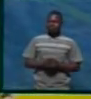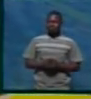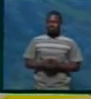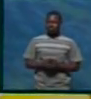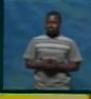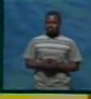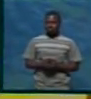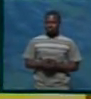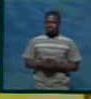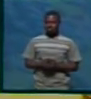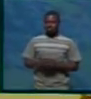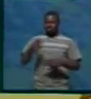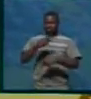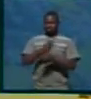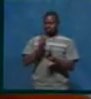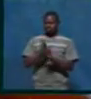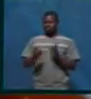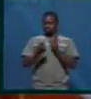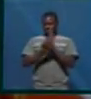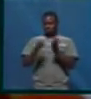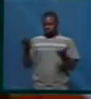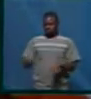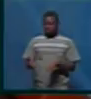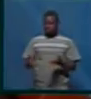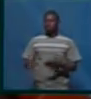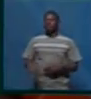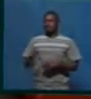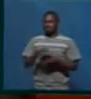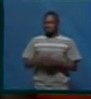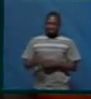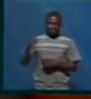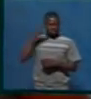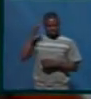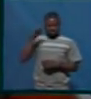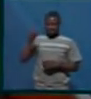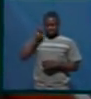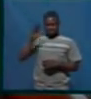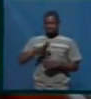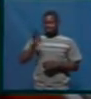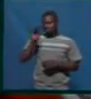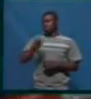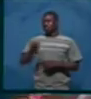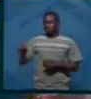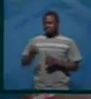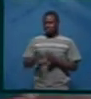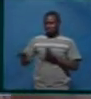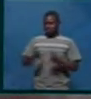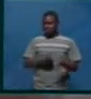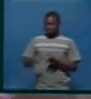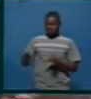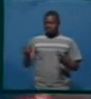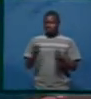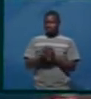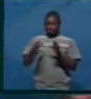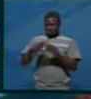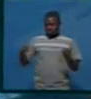Ces produits exposés ici à la maison de la femme de Ouagadougou sont faits à base de déchets plastiques. Une